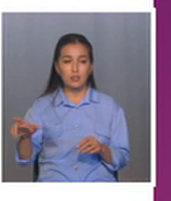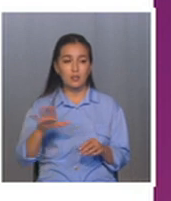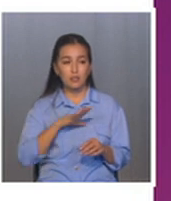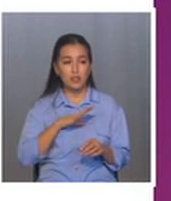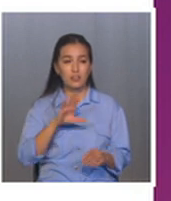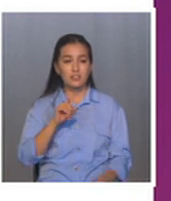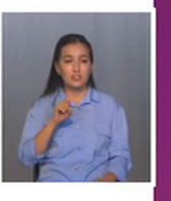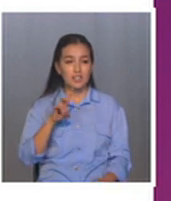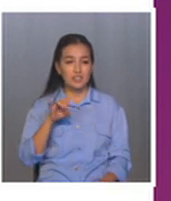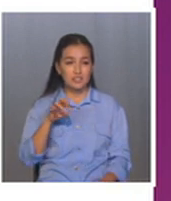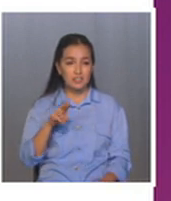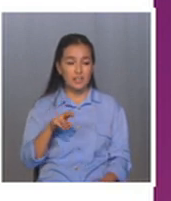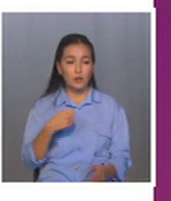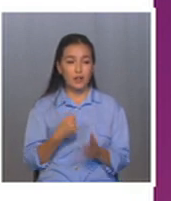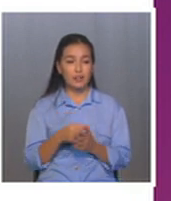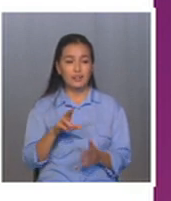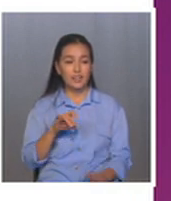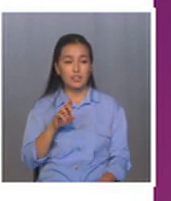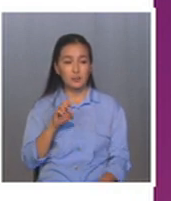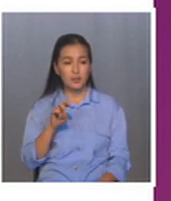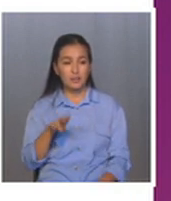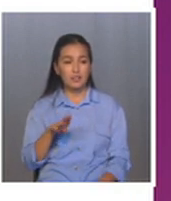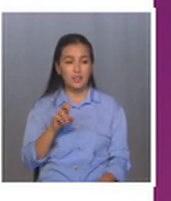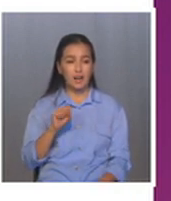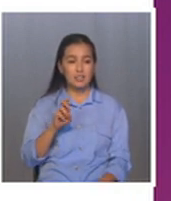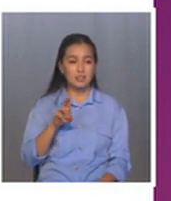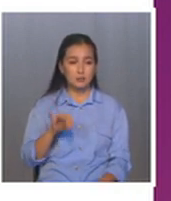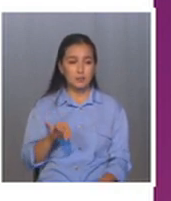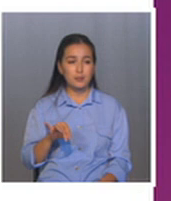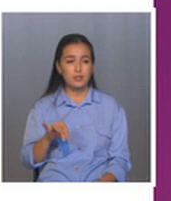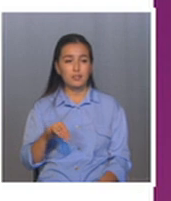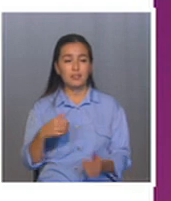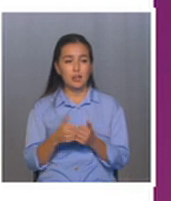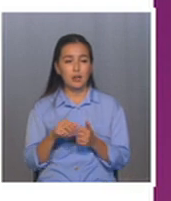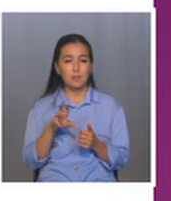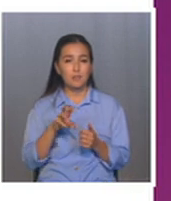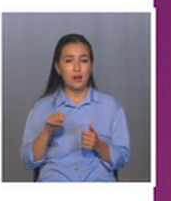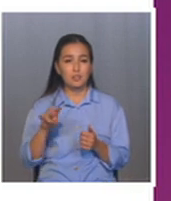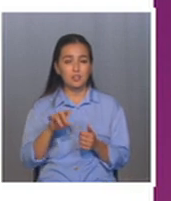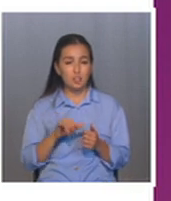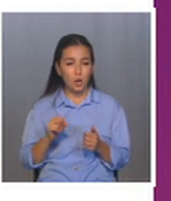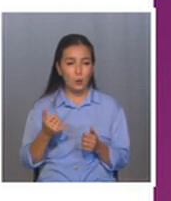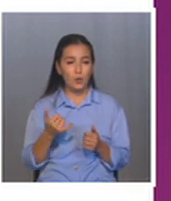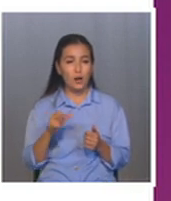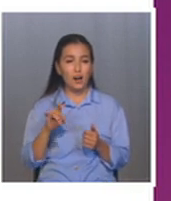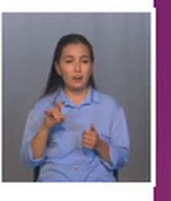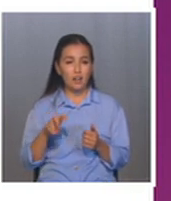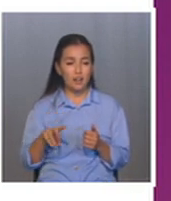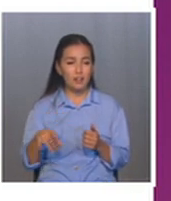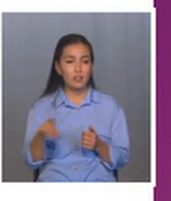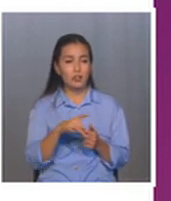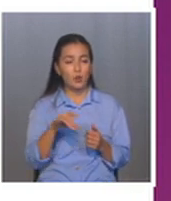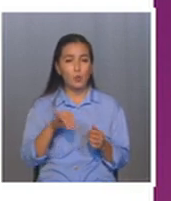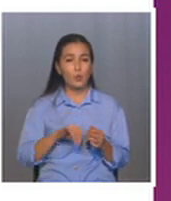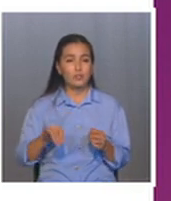Византиядан Дербент арқылы Каспи маңы даласы, Маңғыстау, Арал бойынан оңтүстік Қазақстан